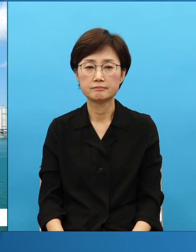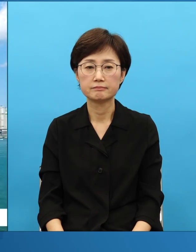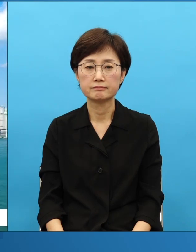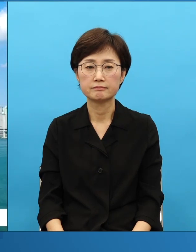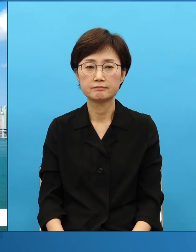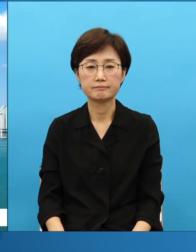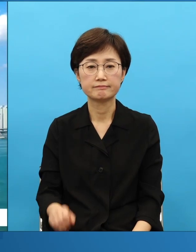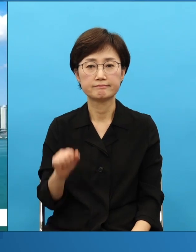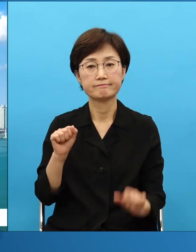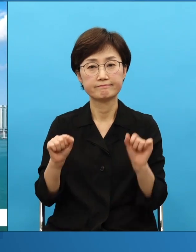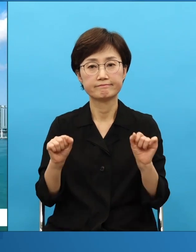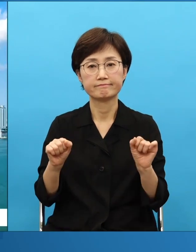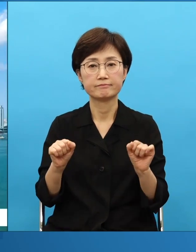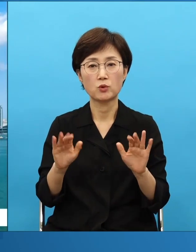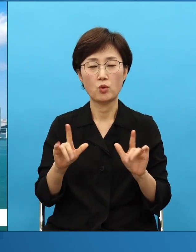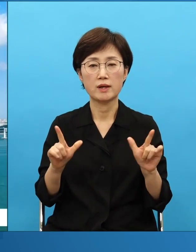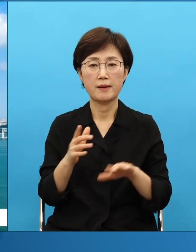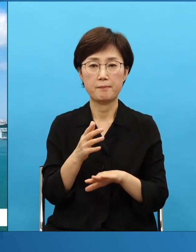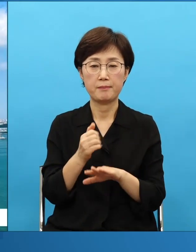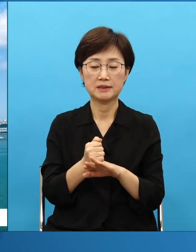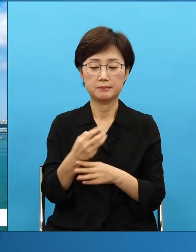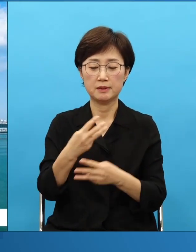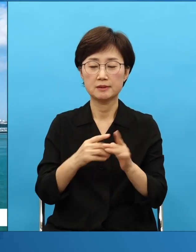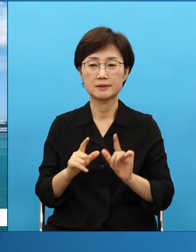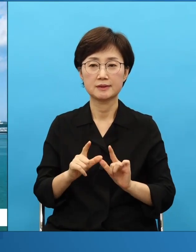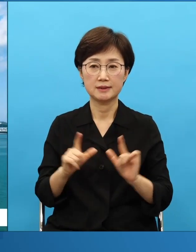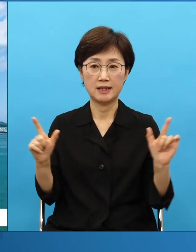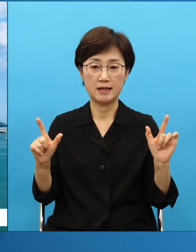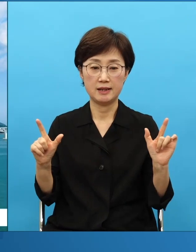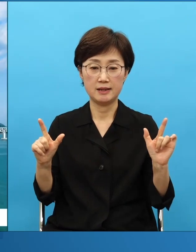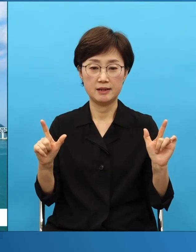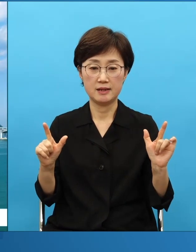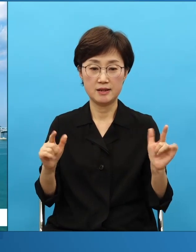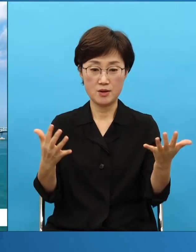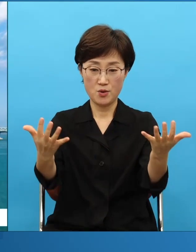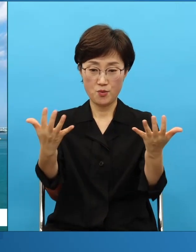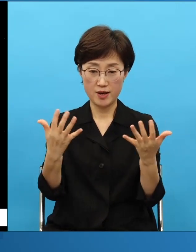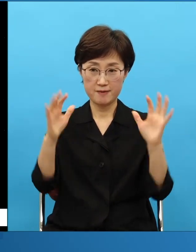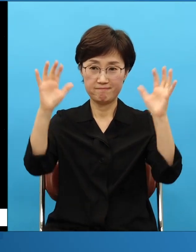얘들아, 안녕? 올해 마지막 랩넌트 데이에 온 것을 환영해.